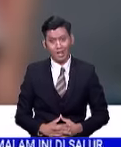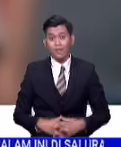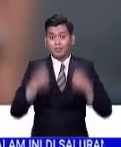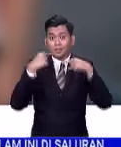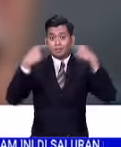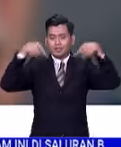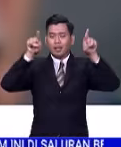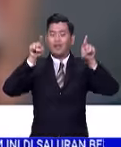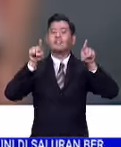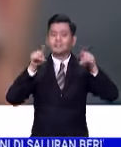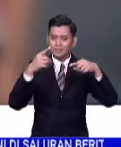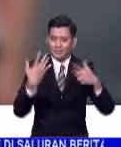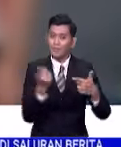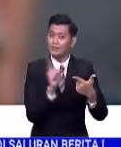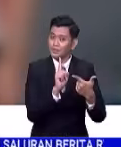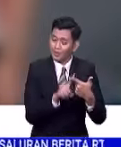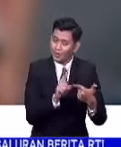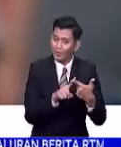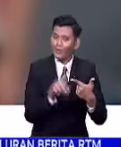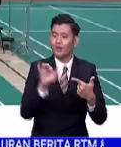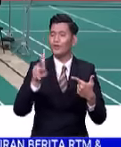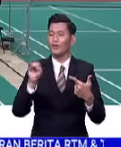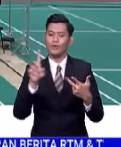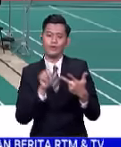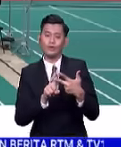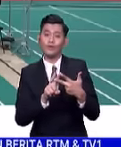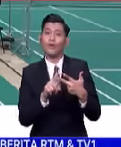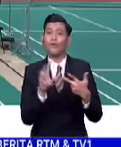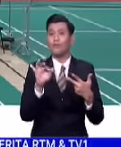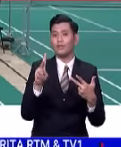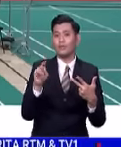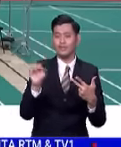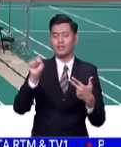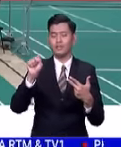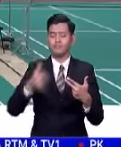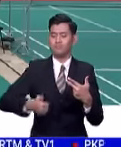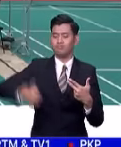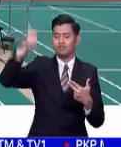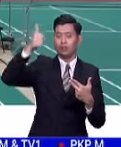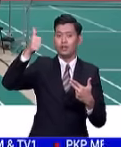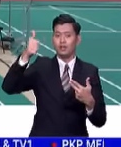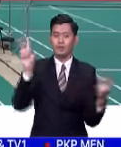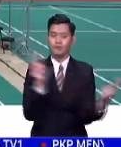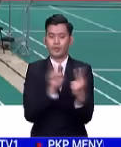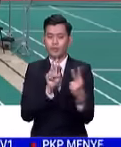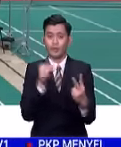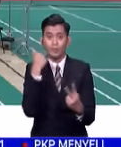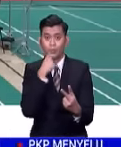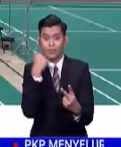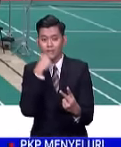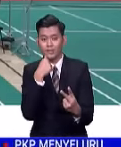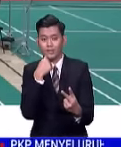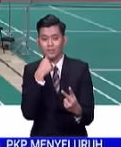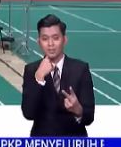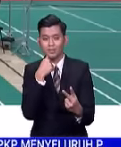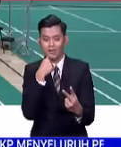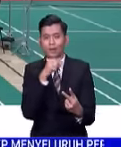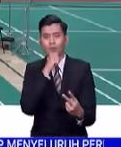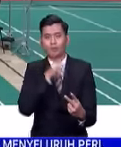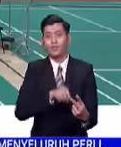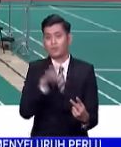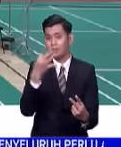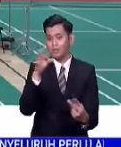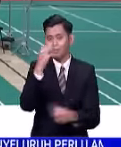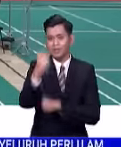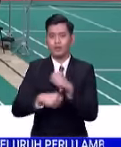Kejayaan sama turut diikuti oleh Lo Yi Yuan Valerie Siu yang merangkul kejuaraan beregu wanita. Pasangan bukan pilihan berusia 19 tahun